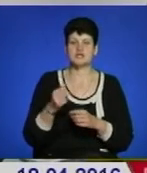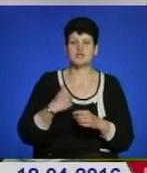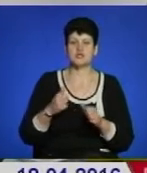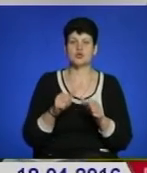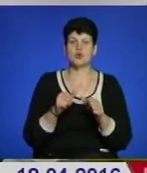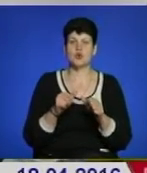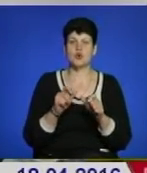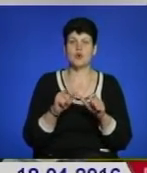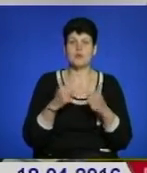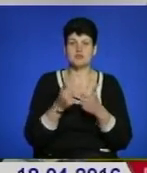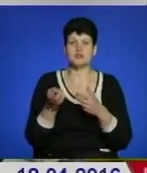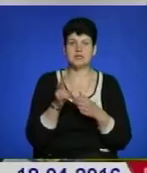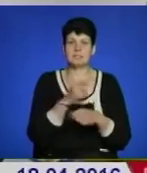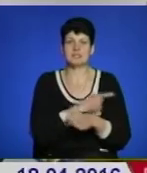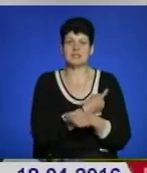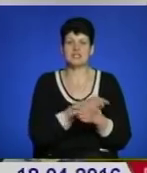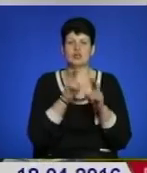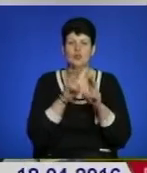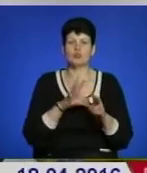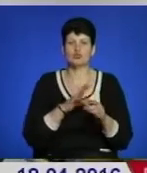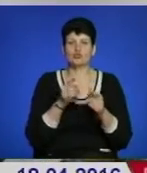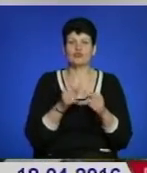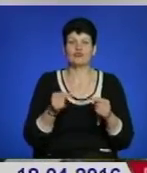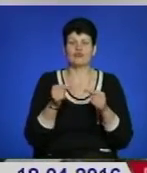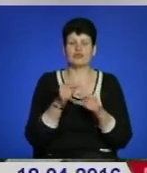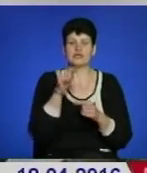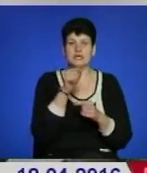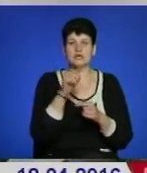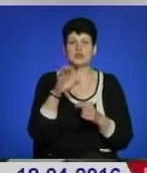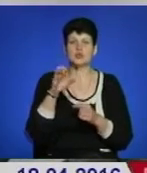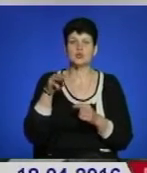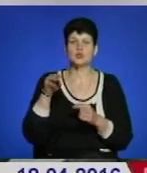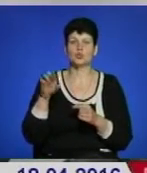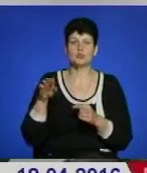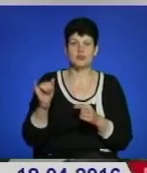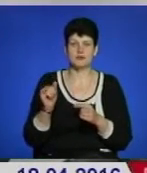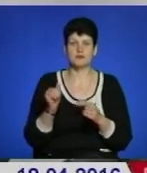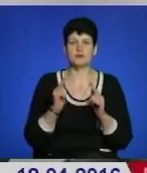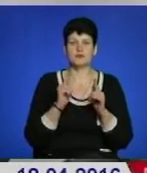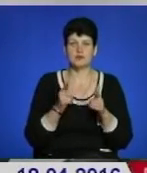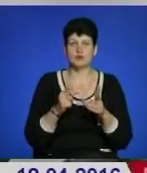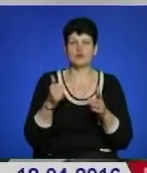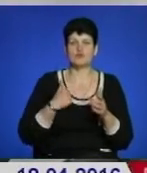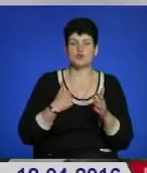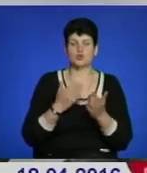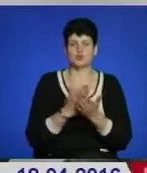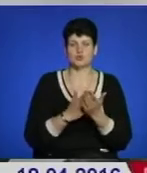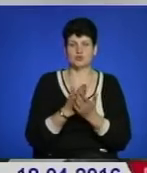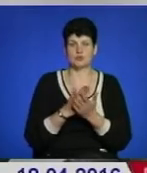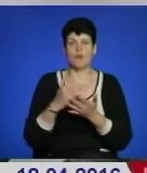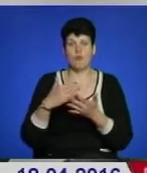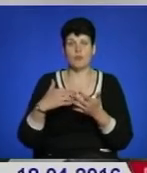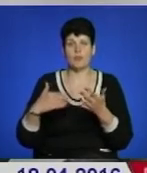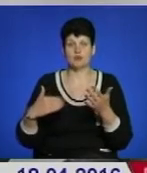пройшли медичний огляд і було визначено їх ступінь придатності до військової служби. В